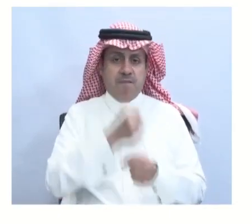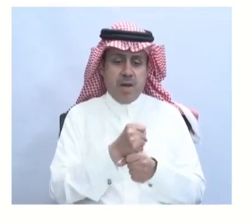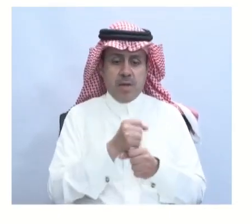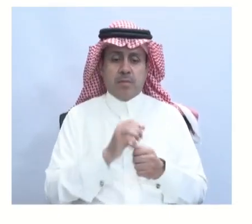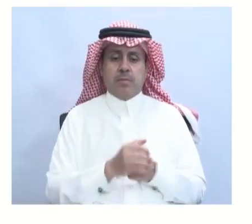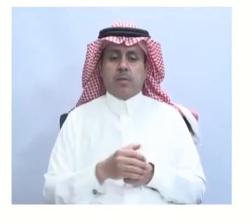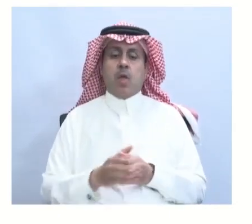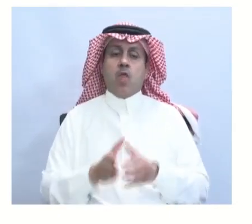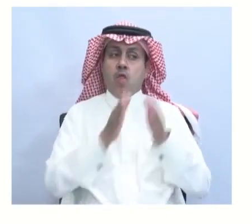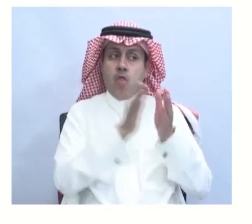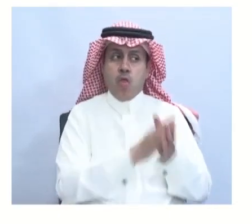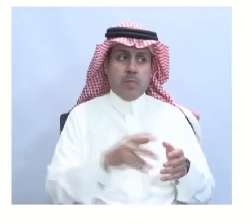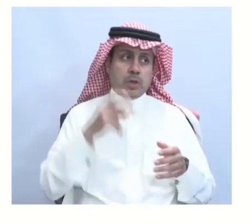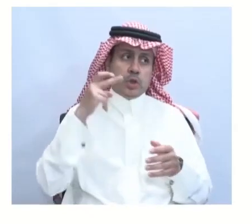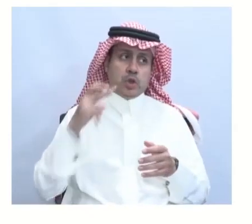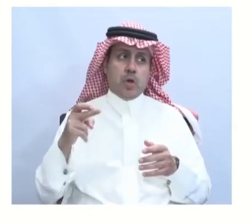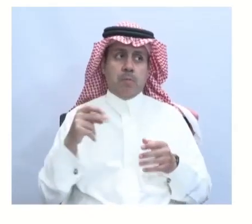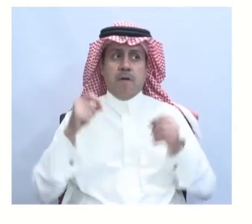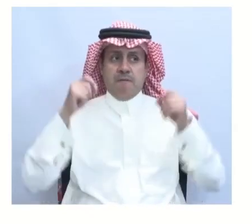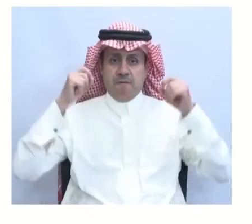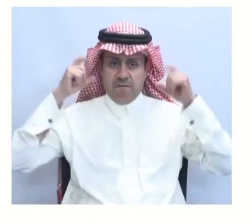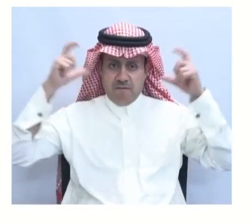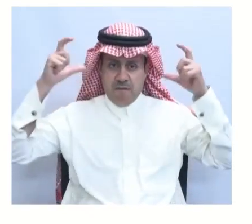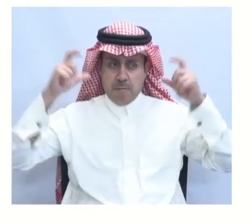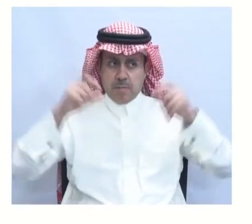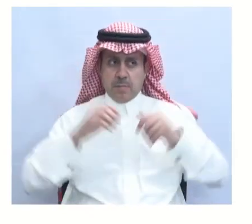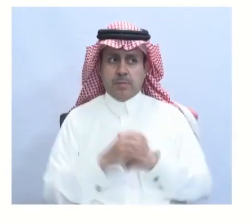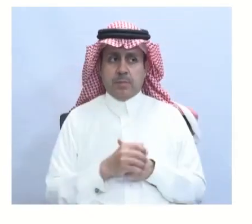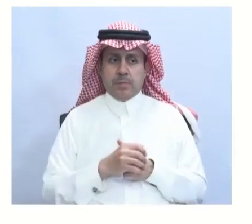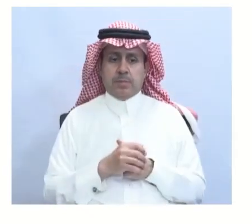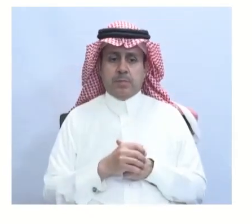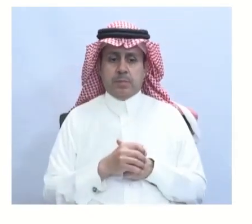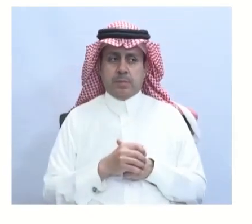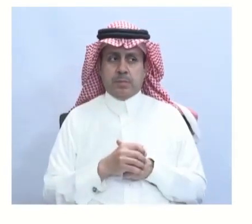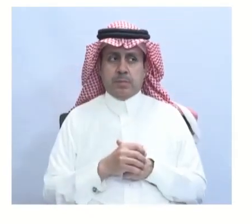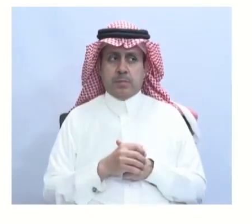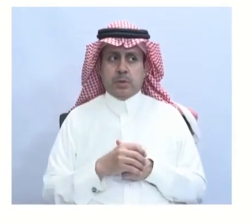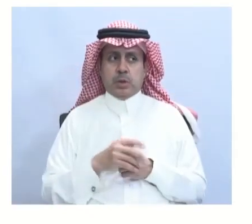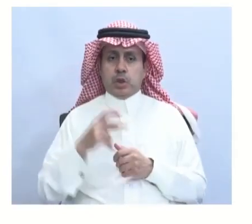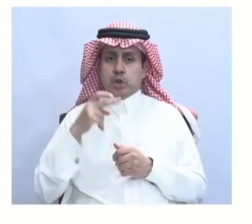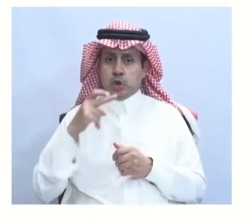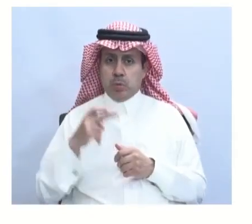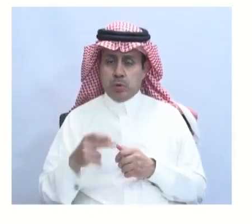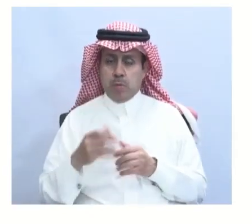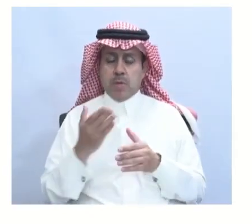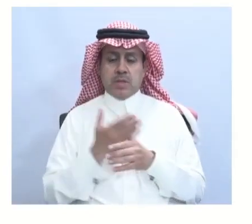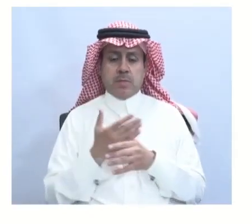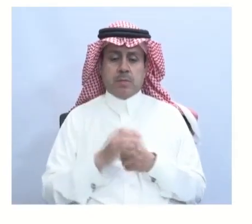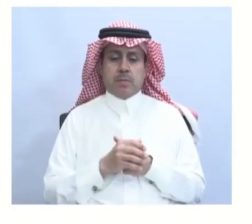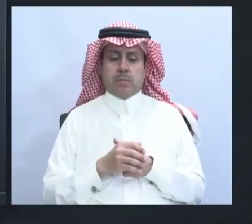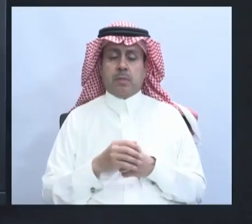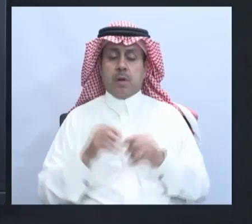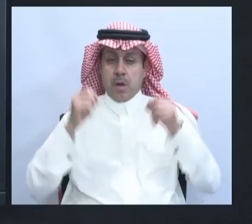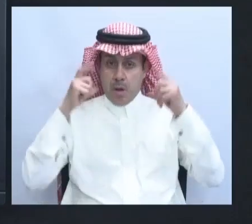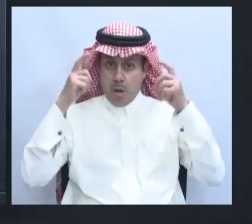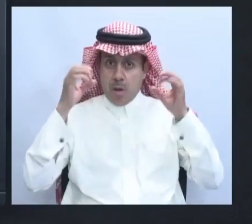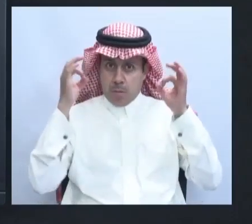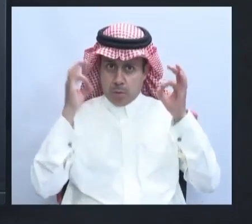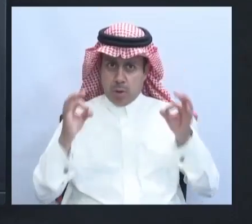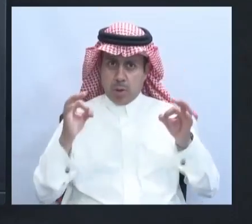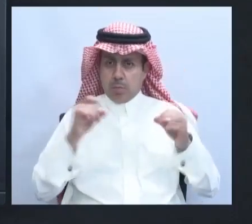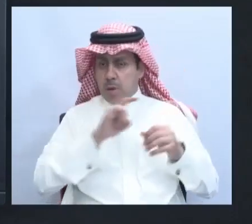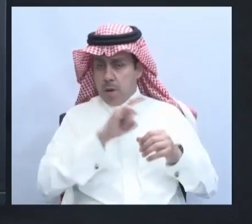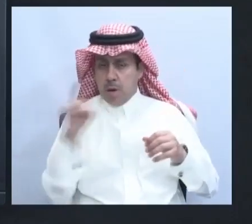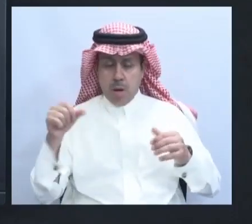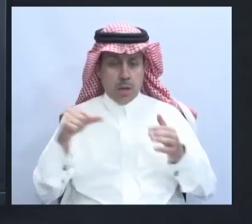ثم نجيب على ضوء الفهم لهذه القاعده ونعل الاجابه القاعده تقول اليقين لا يزول